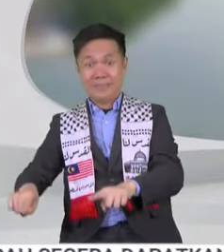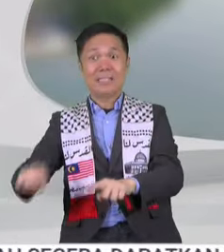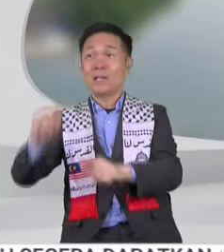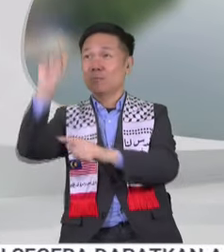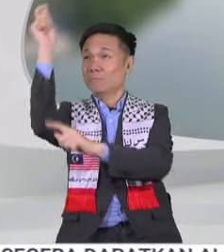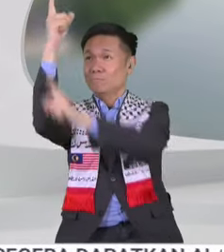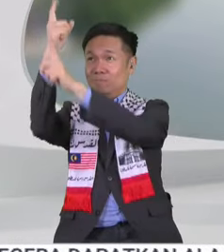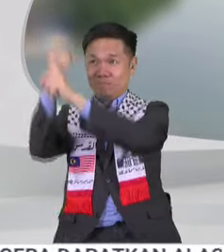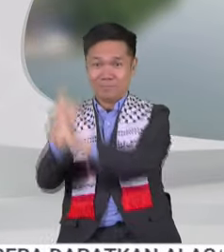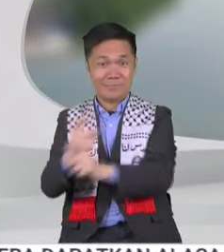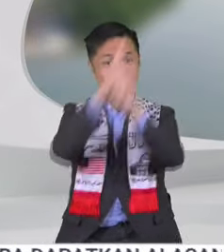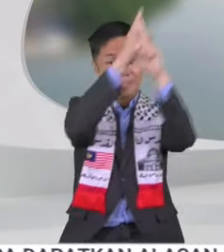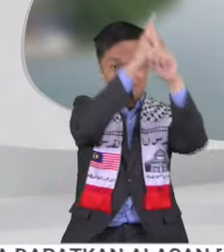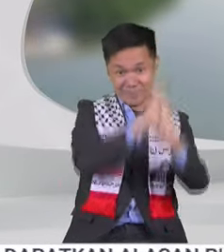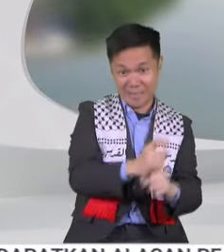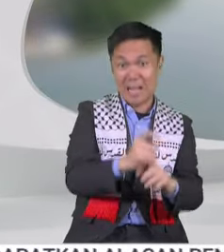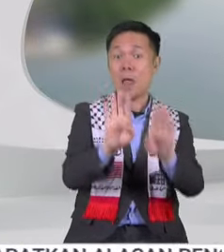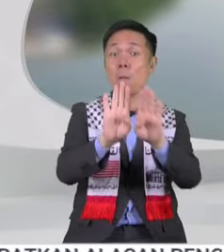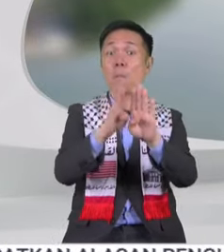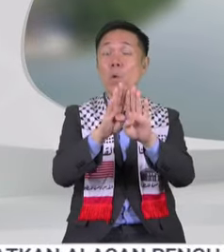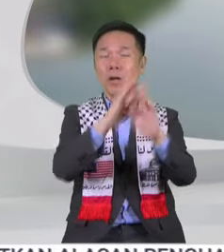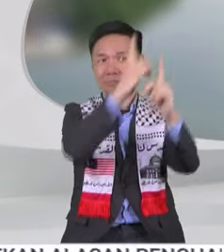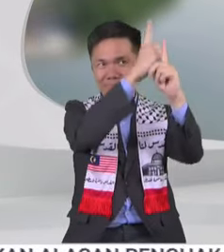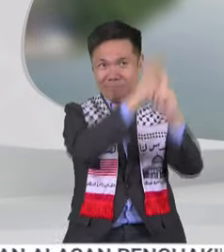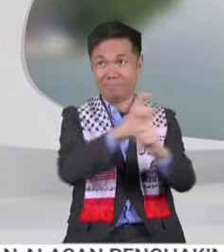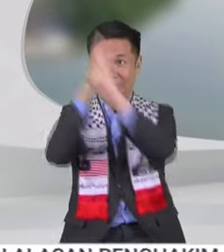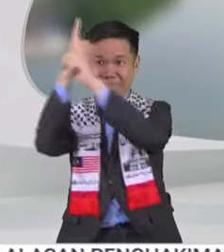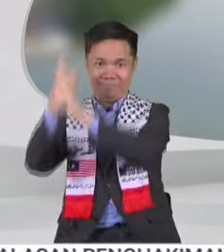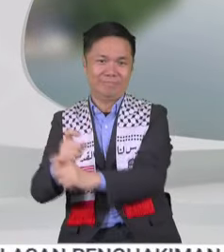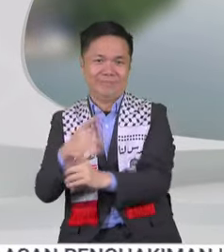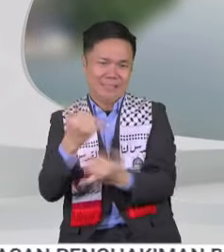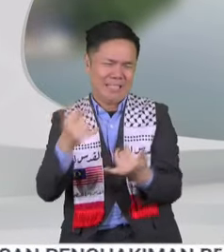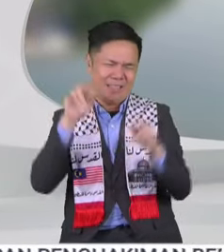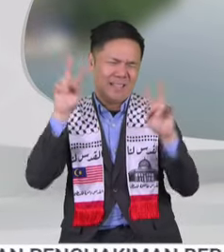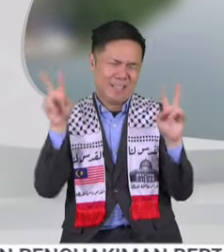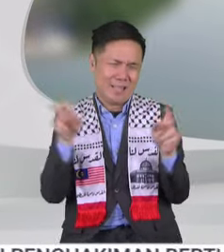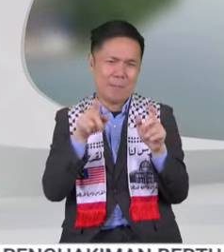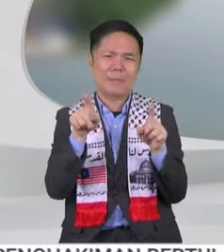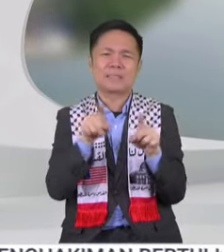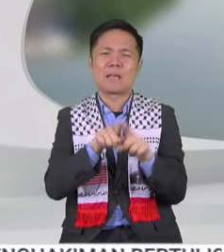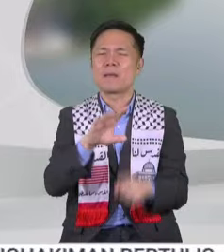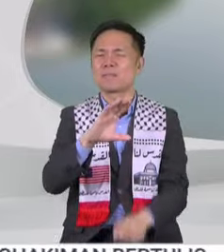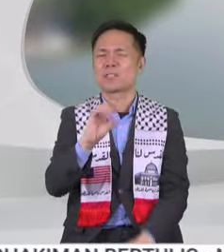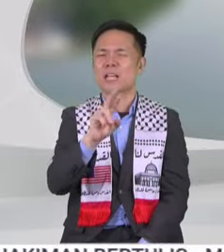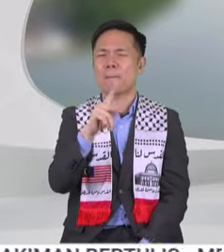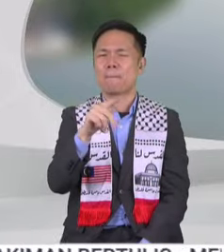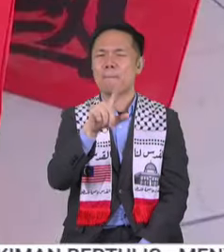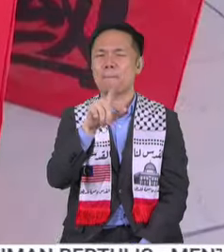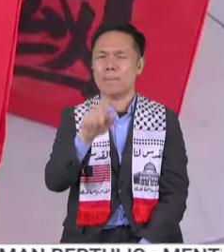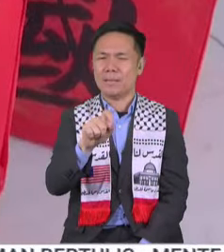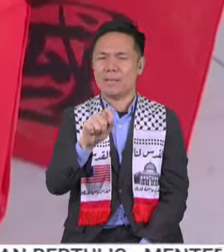juga dikenali sebagai kuplet musim bunga. Magdalena Depol ada perinciannya.